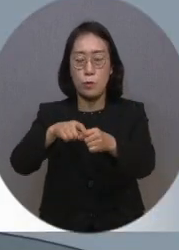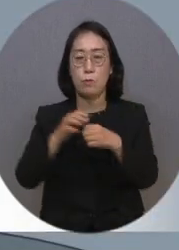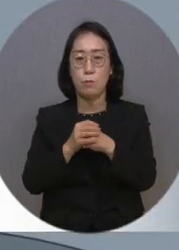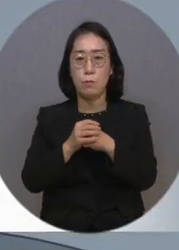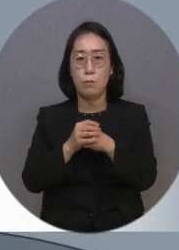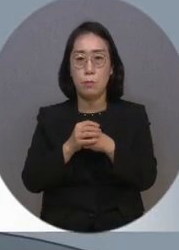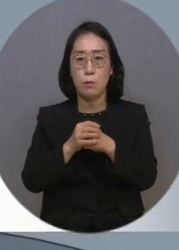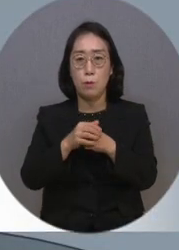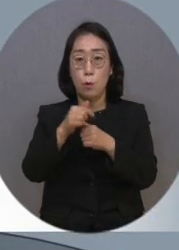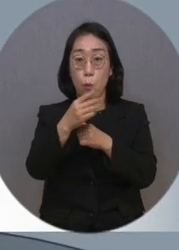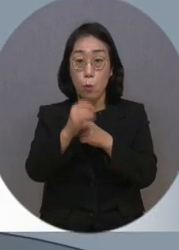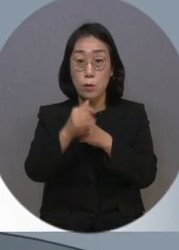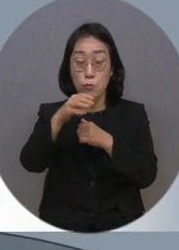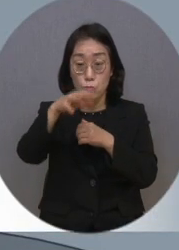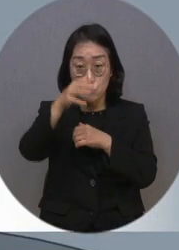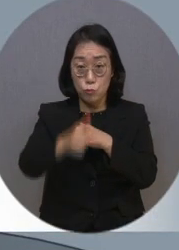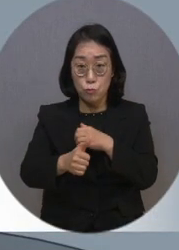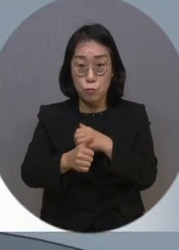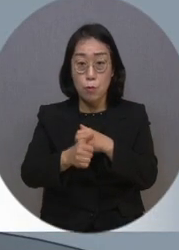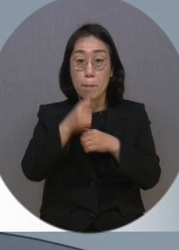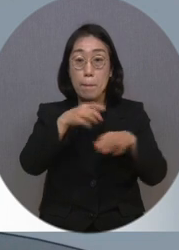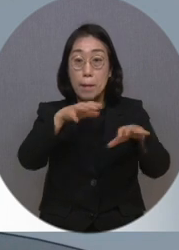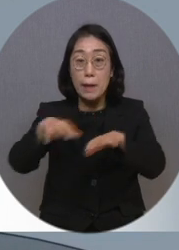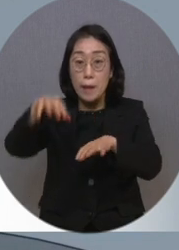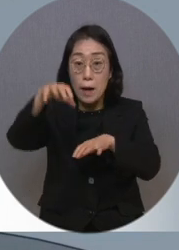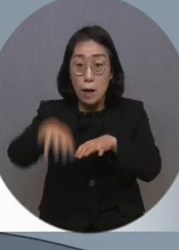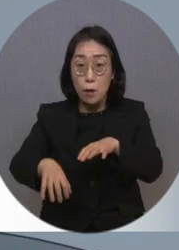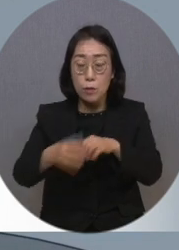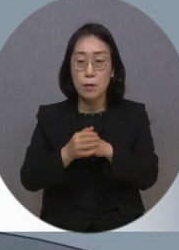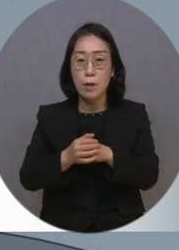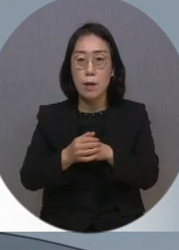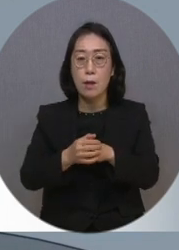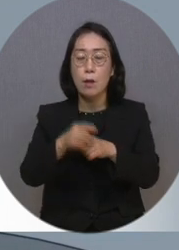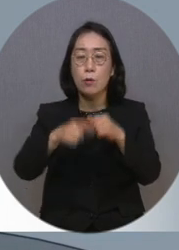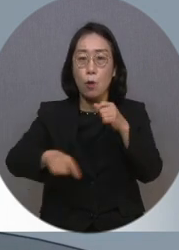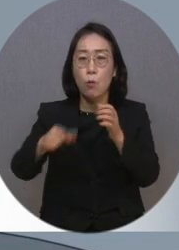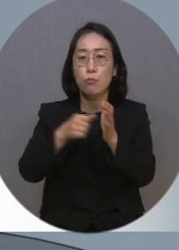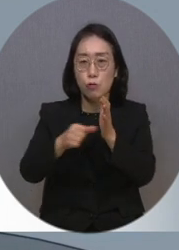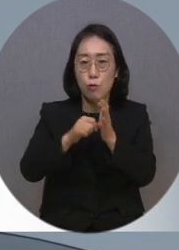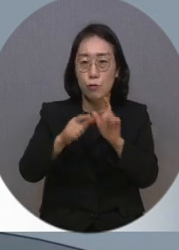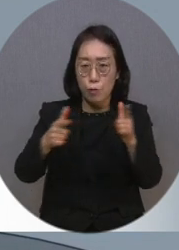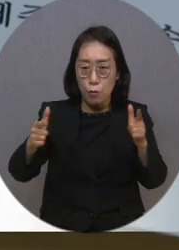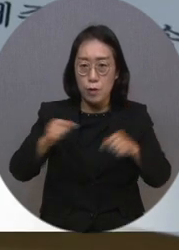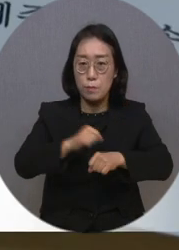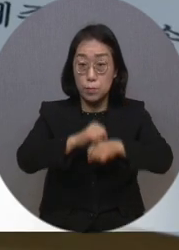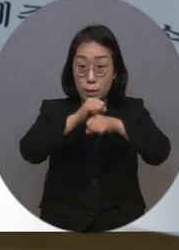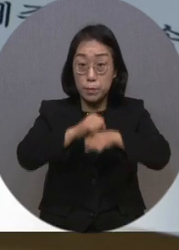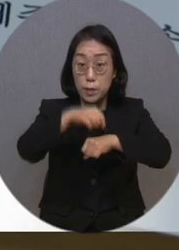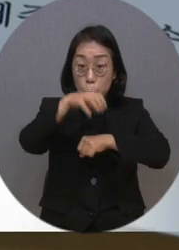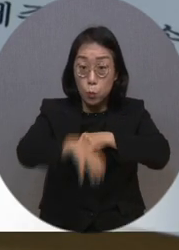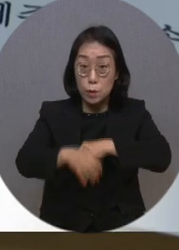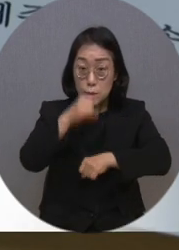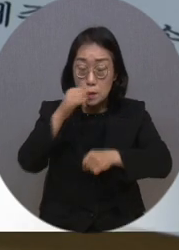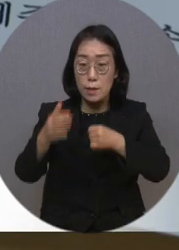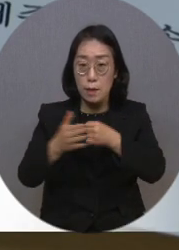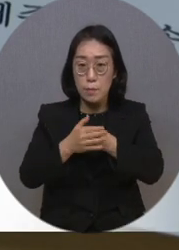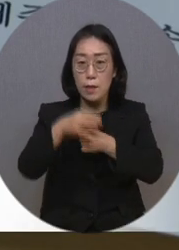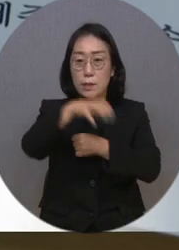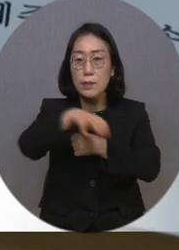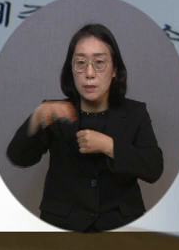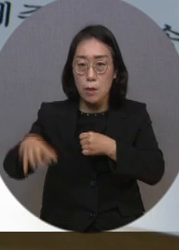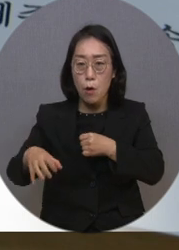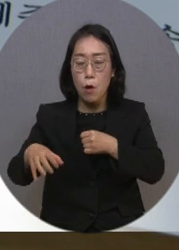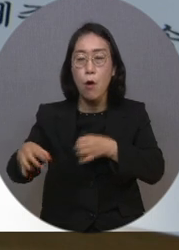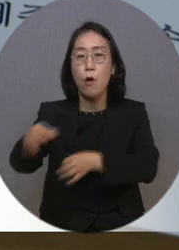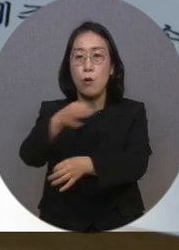공영민 고흥군수는 고흥녹동항에 제주물류 전진기지화를 통한 물류협력으로 양지역의 지역경제